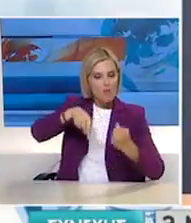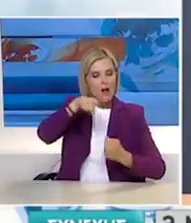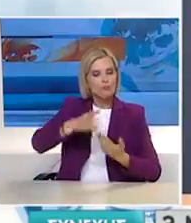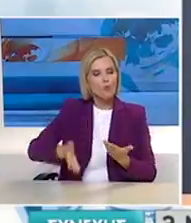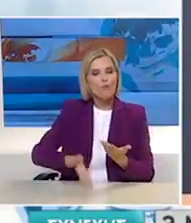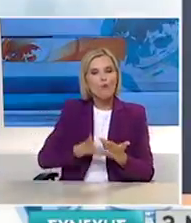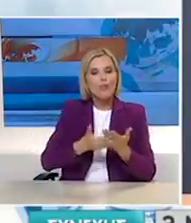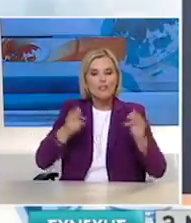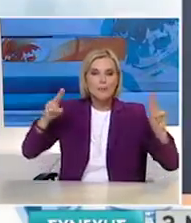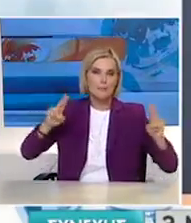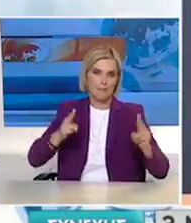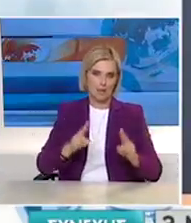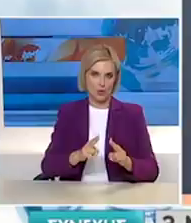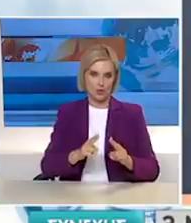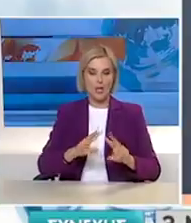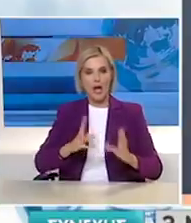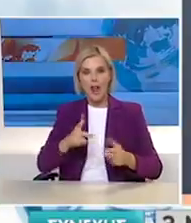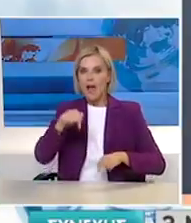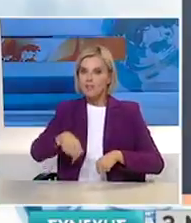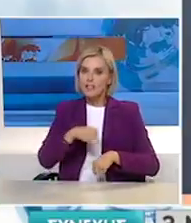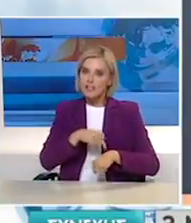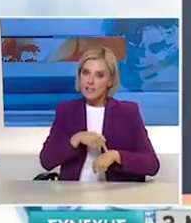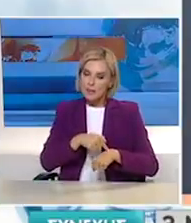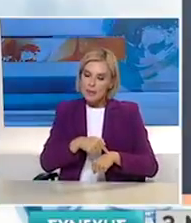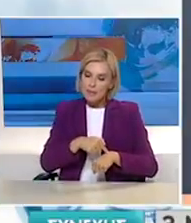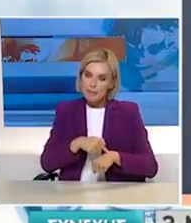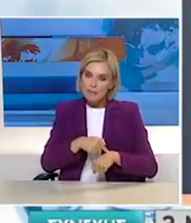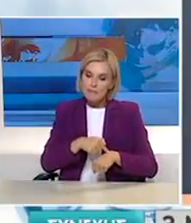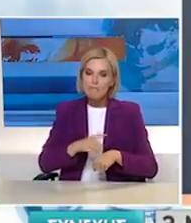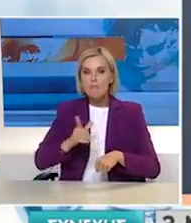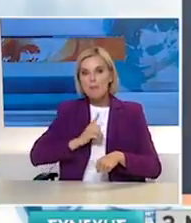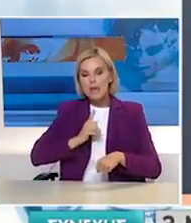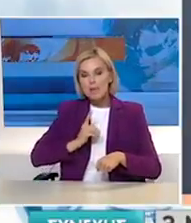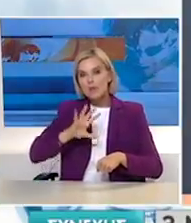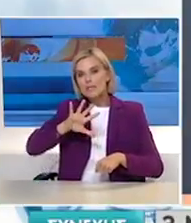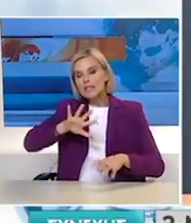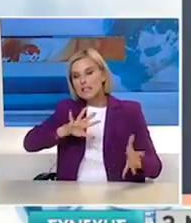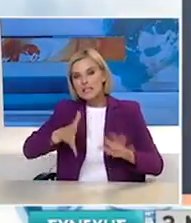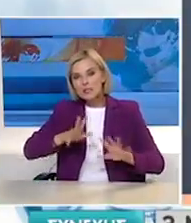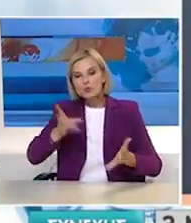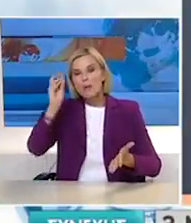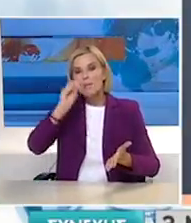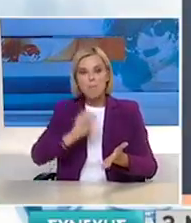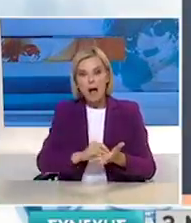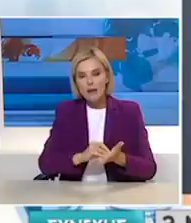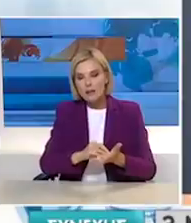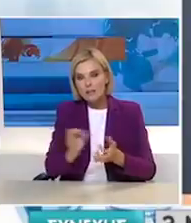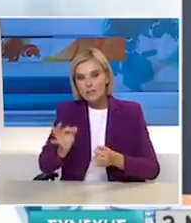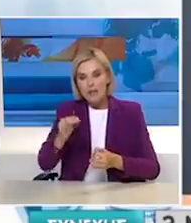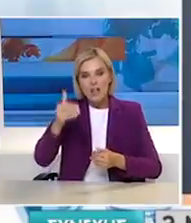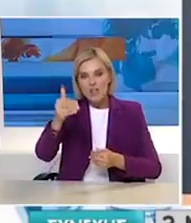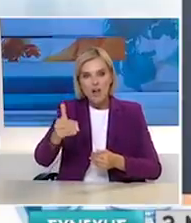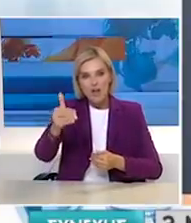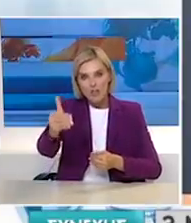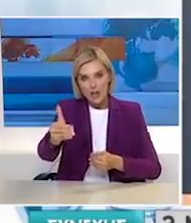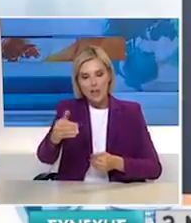οι οποίες όμως ήδη ετοιμάζονται για ένα δεύτερο κύμα. Σύμφωνα με τη Διευθύντρια του Ευρωπαϊκού Κέντρου Ελέγχου Νόσων,